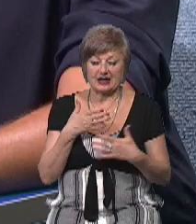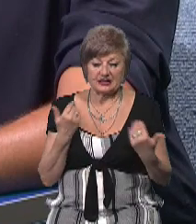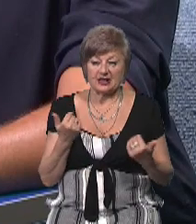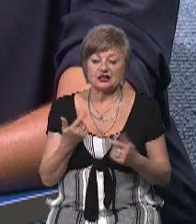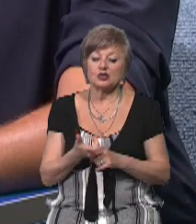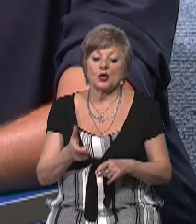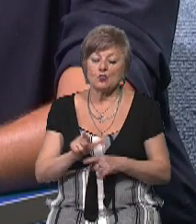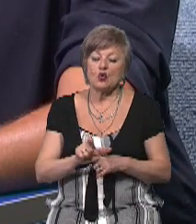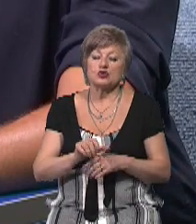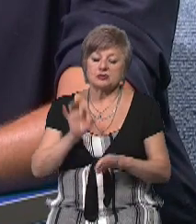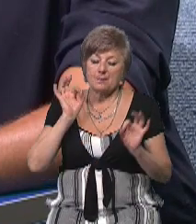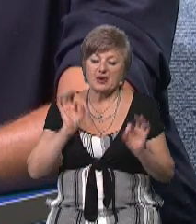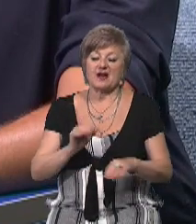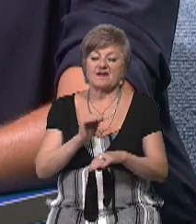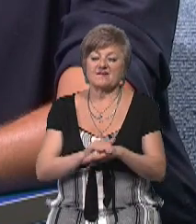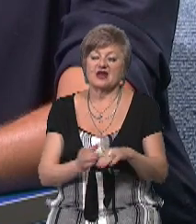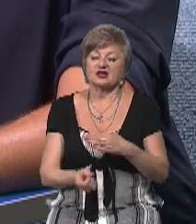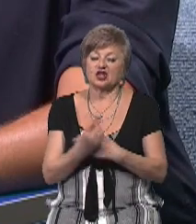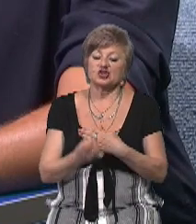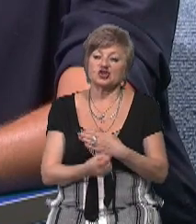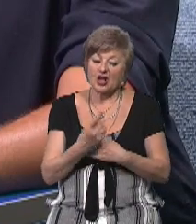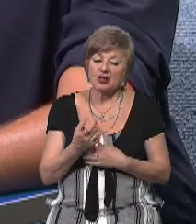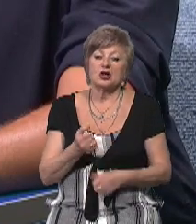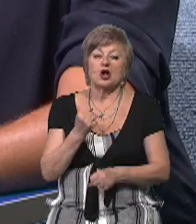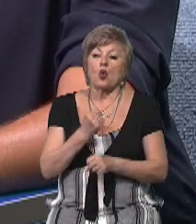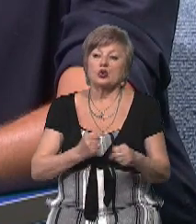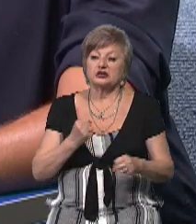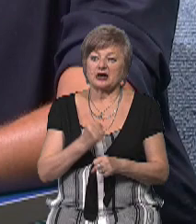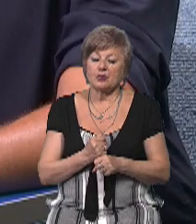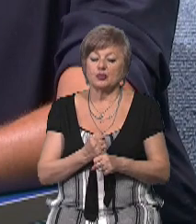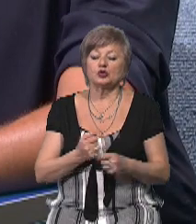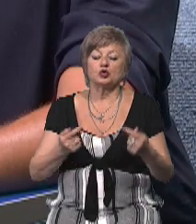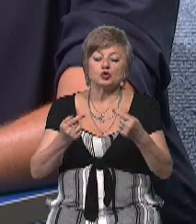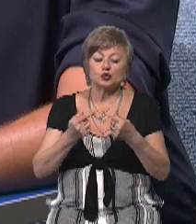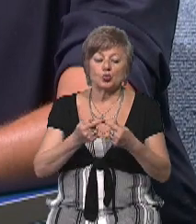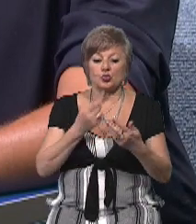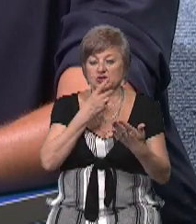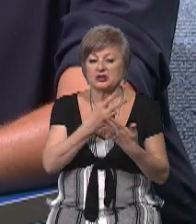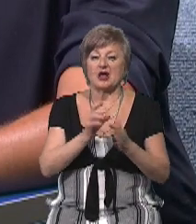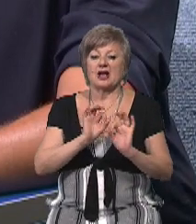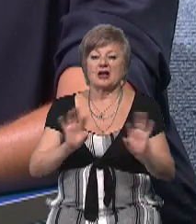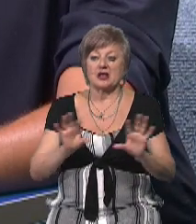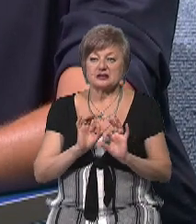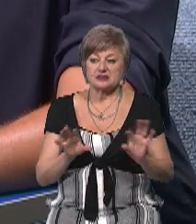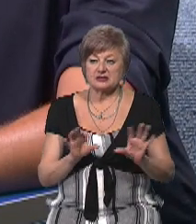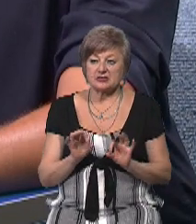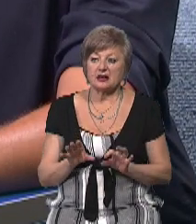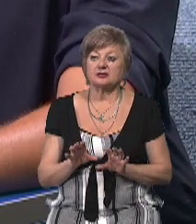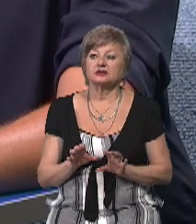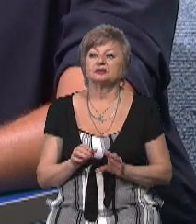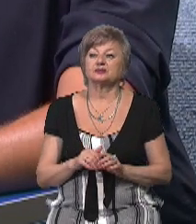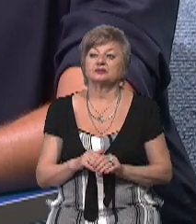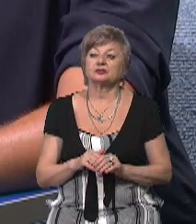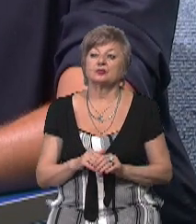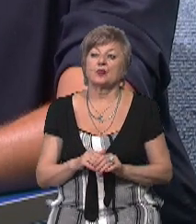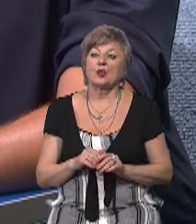історичних джерел, всебічно їх опрацьовувати, висвітлювати всі точки зору, які існують, як та ж сама Наталка Лобач так сказала,